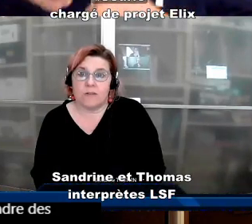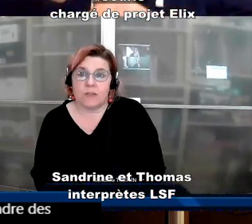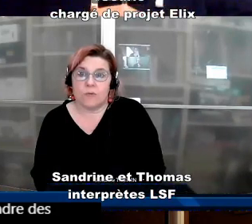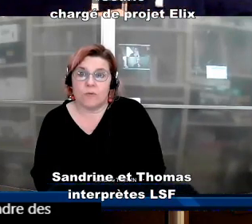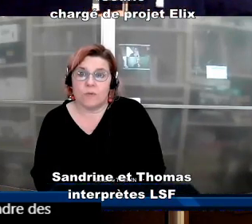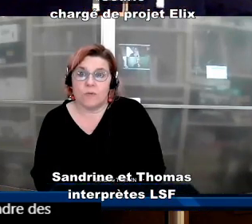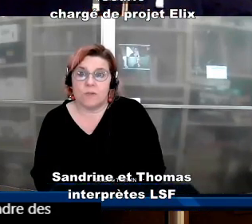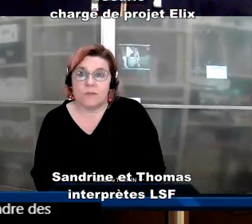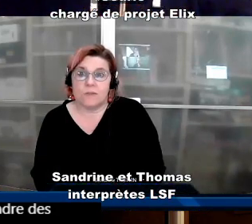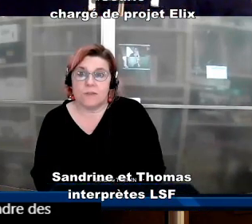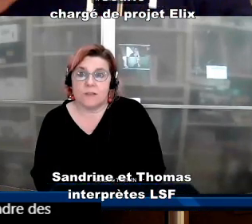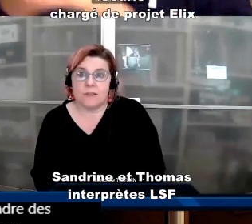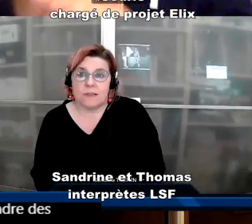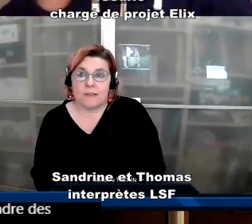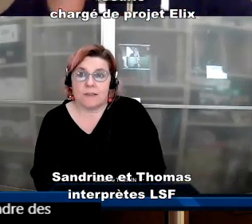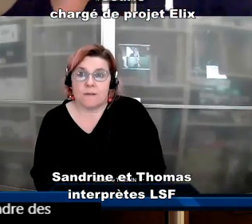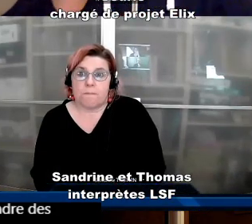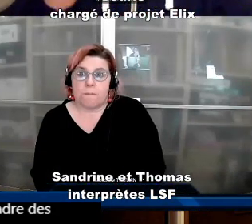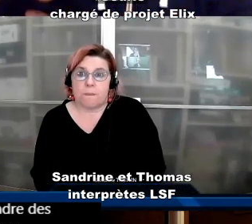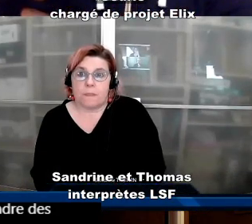travaille